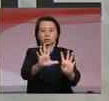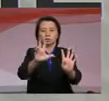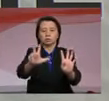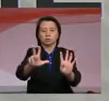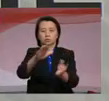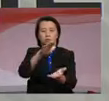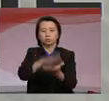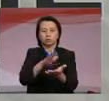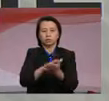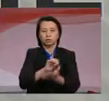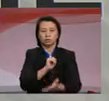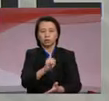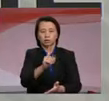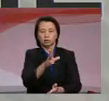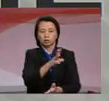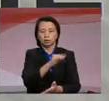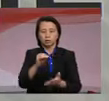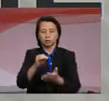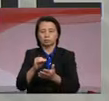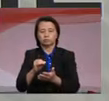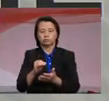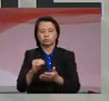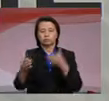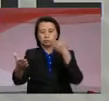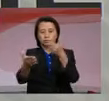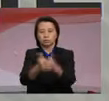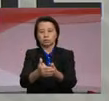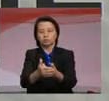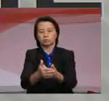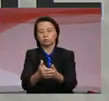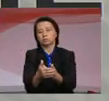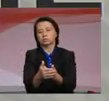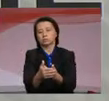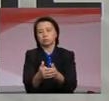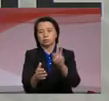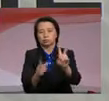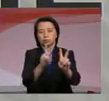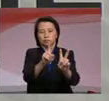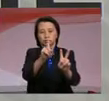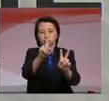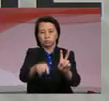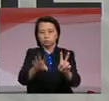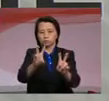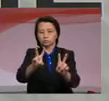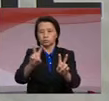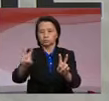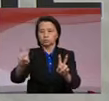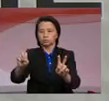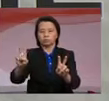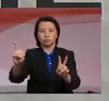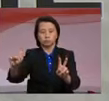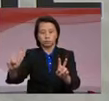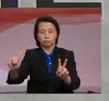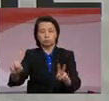453 sekolah tahfiz dan madrasah sehingga 21 Julai 2020.